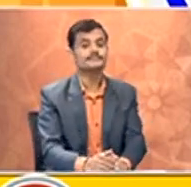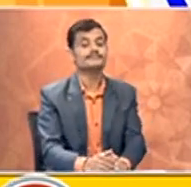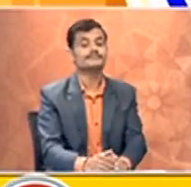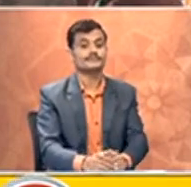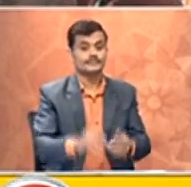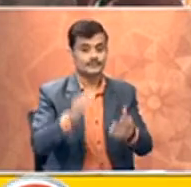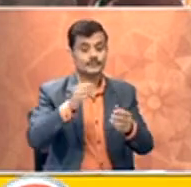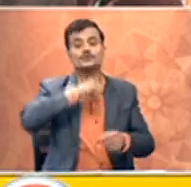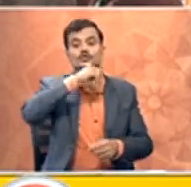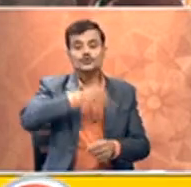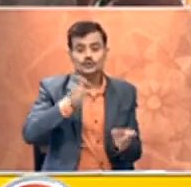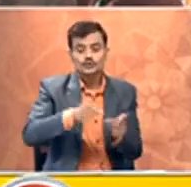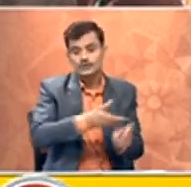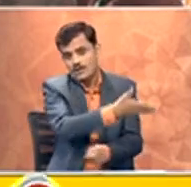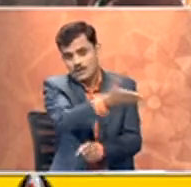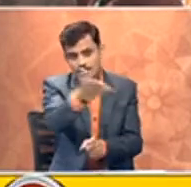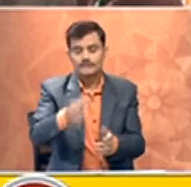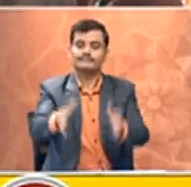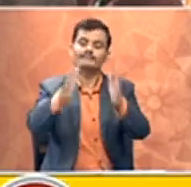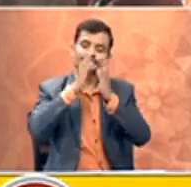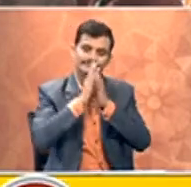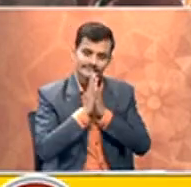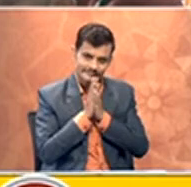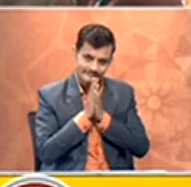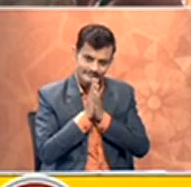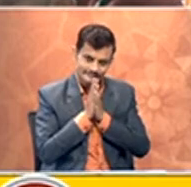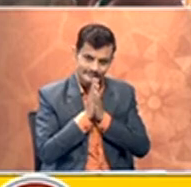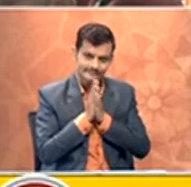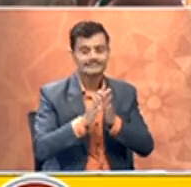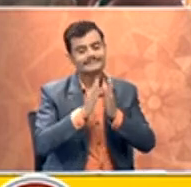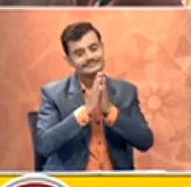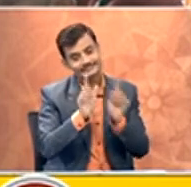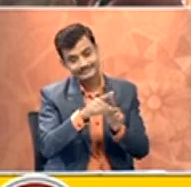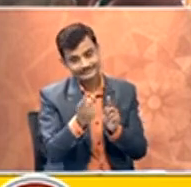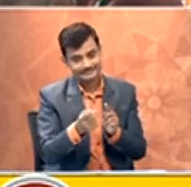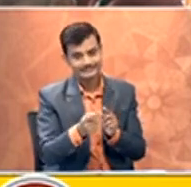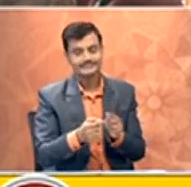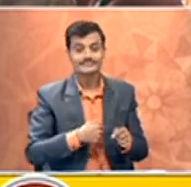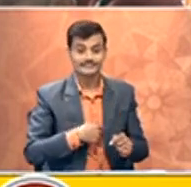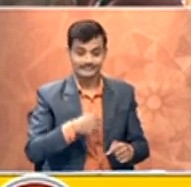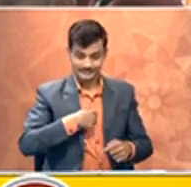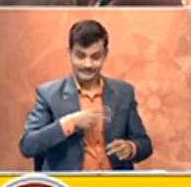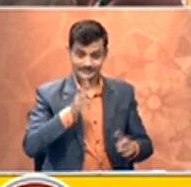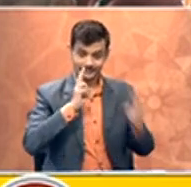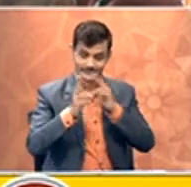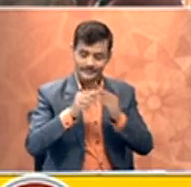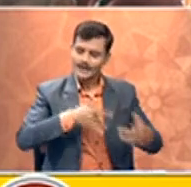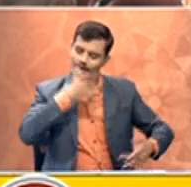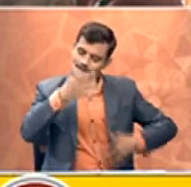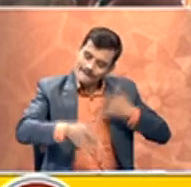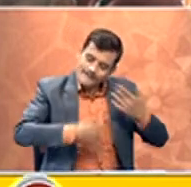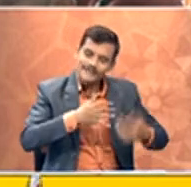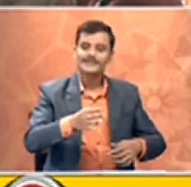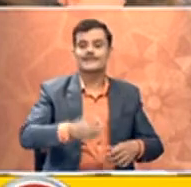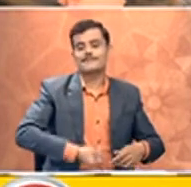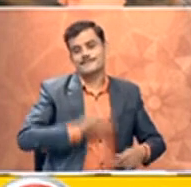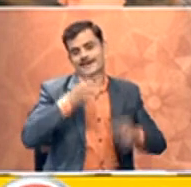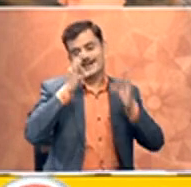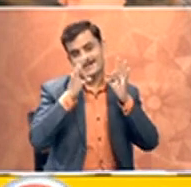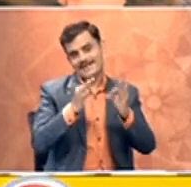प्यारे युवा खिलाड़ियों, नमस्कार। नमस्ते सर। मुझे आपसे बात करके बहुत अच्छा लग रहा